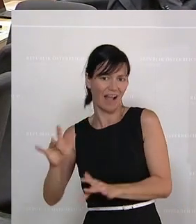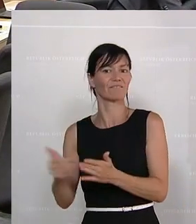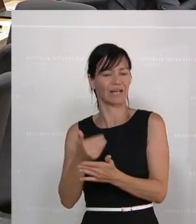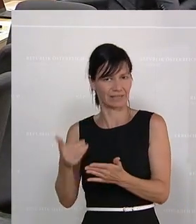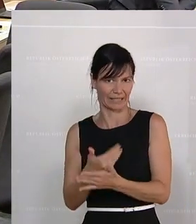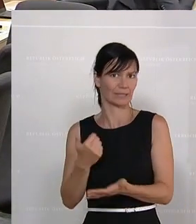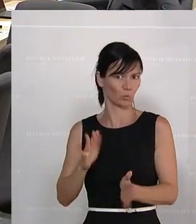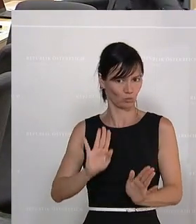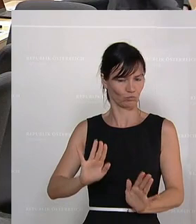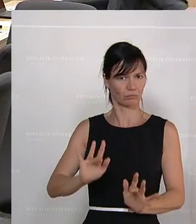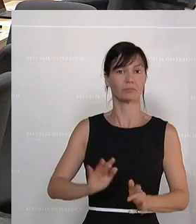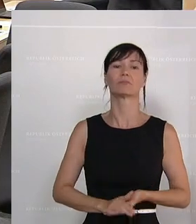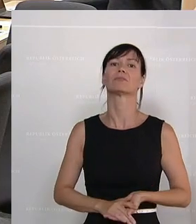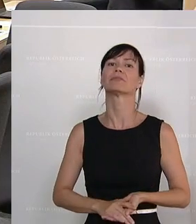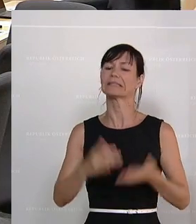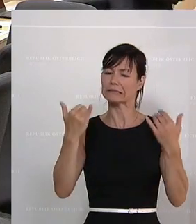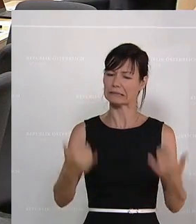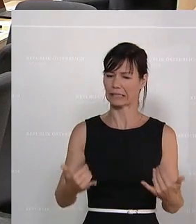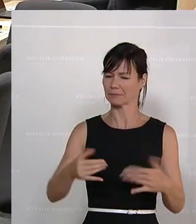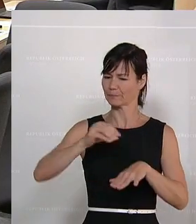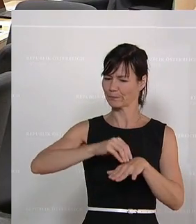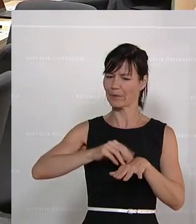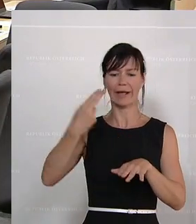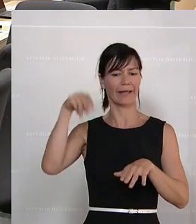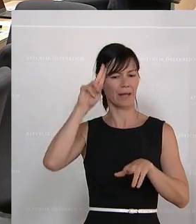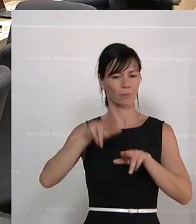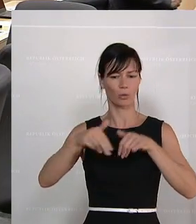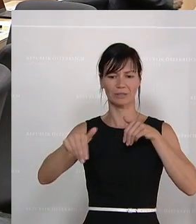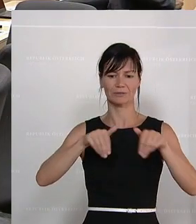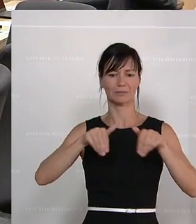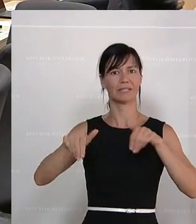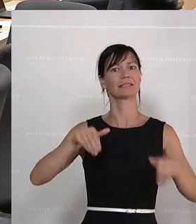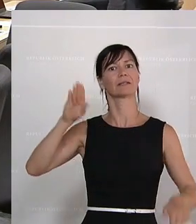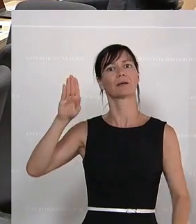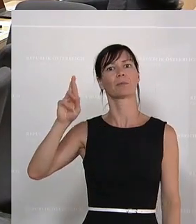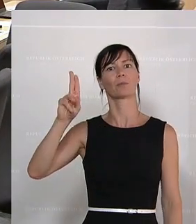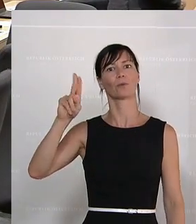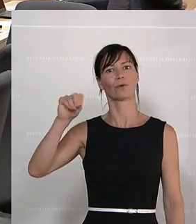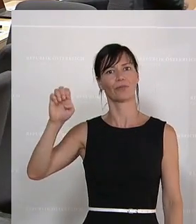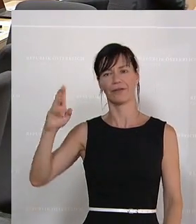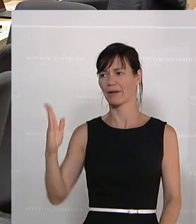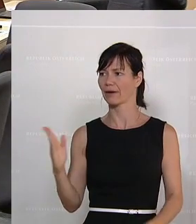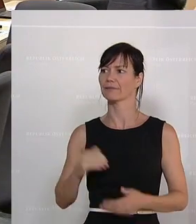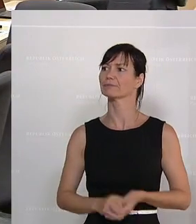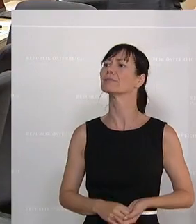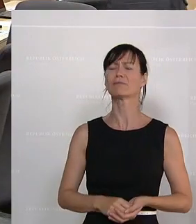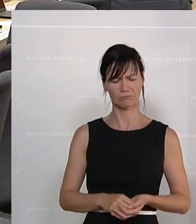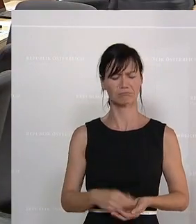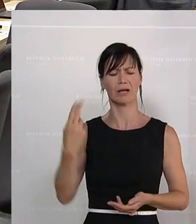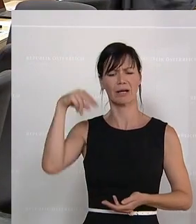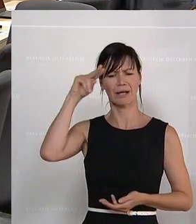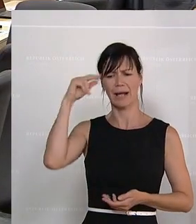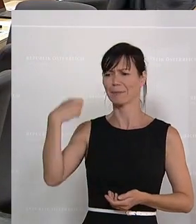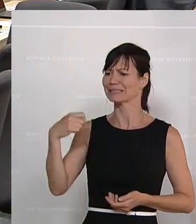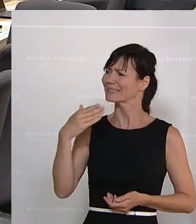ausgleichs pakete hätten hingegen den vorteil dass man sie treffsicher machen könne an bord ist nun der finanzminister magnus brunner